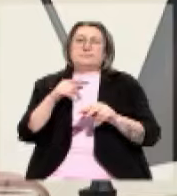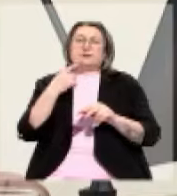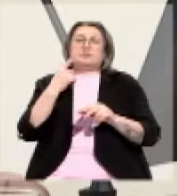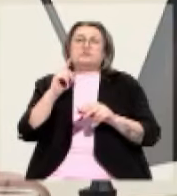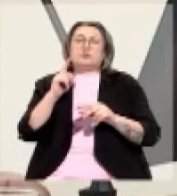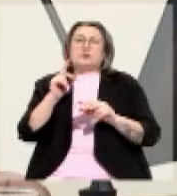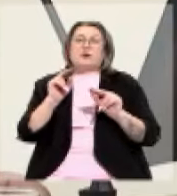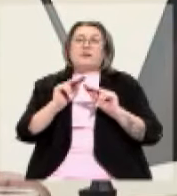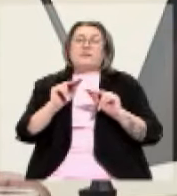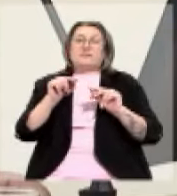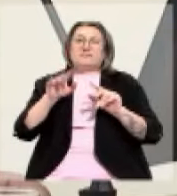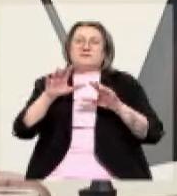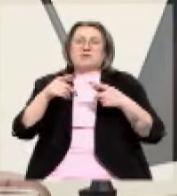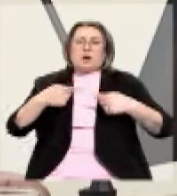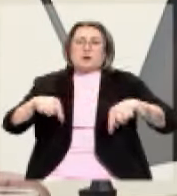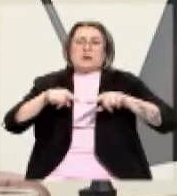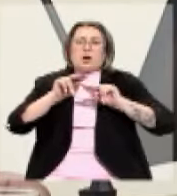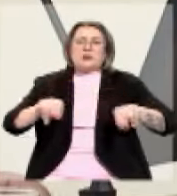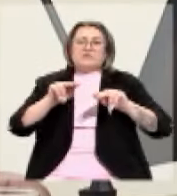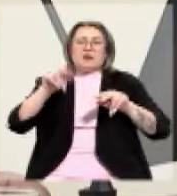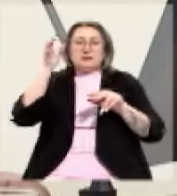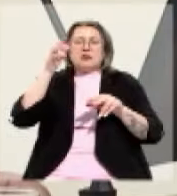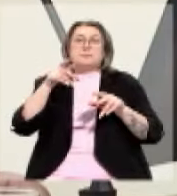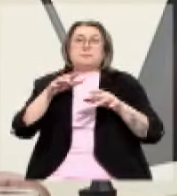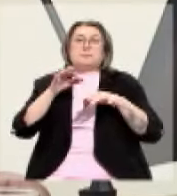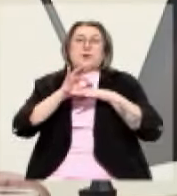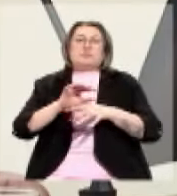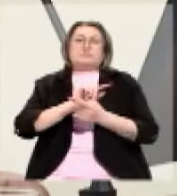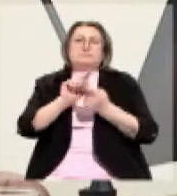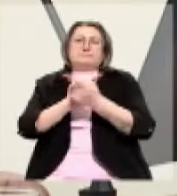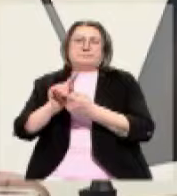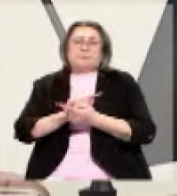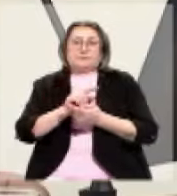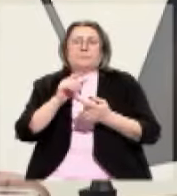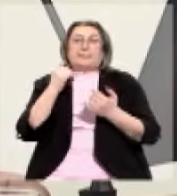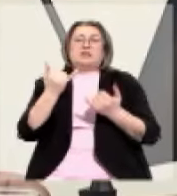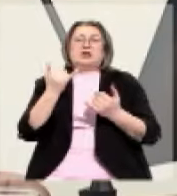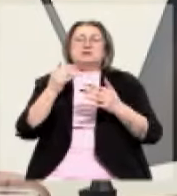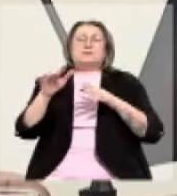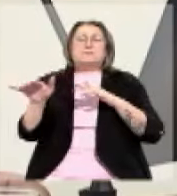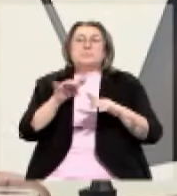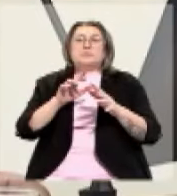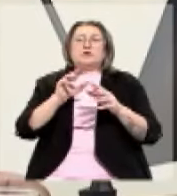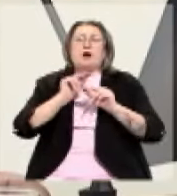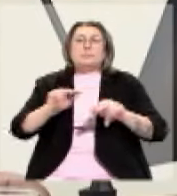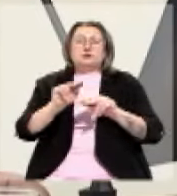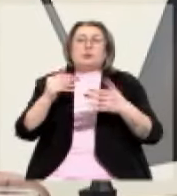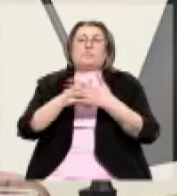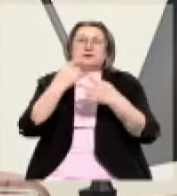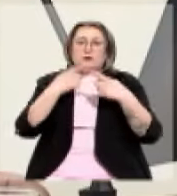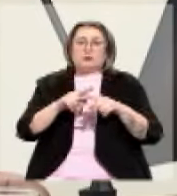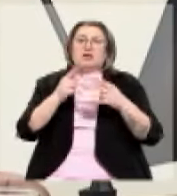Қазір әлем жыл сайын емес, күн сайын өзгеруде. Жаңа технологиялар, мамандықтар мен салалар пайда болуда. Жұмысты ұйымдастырудың